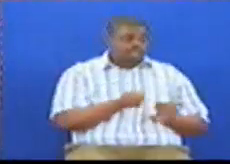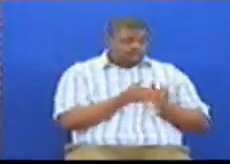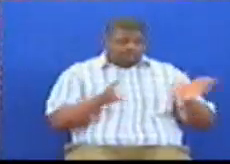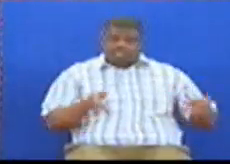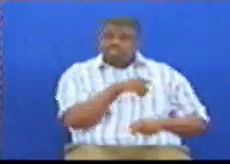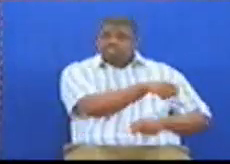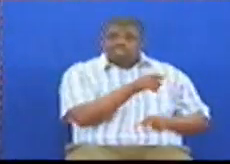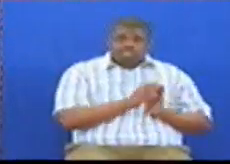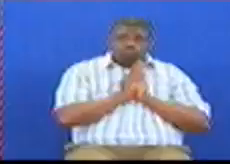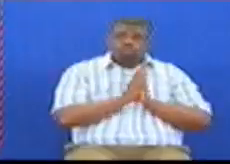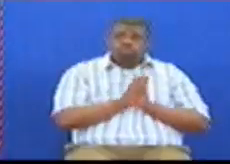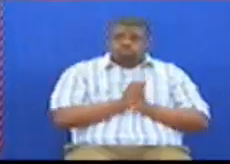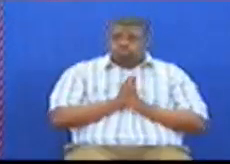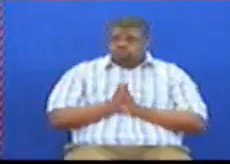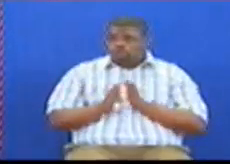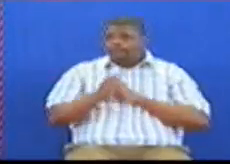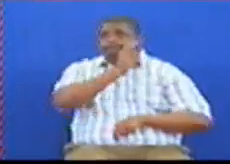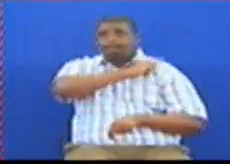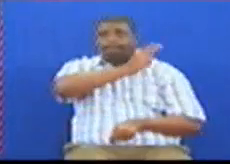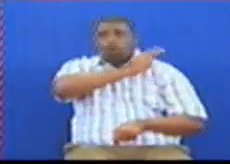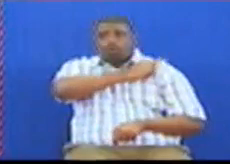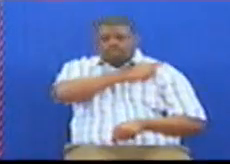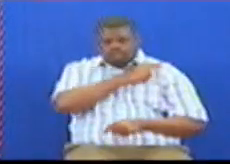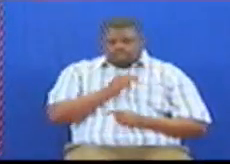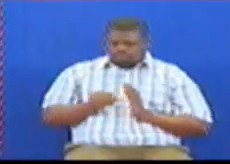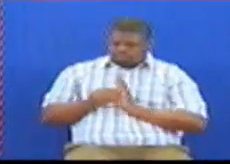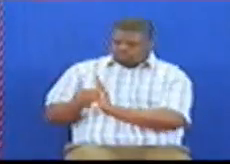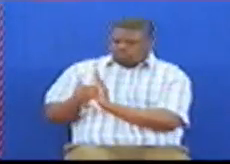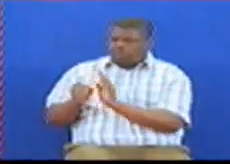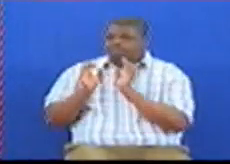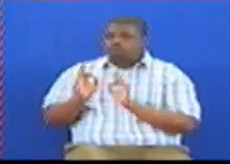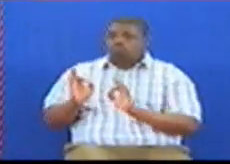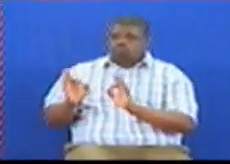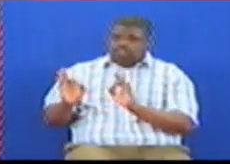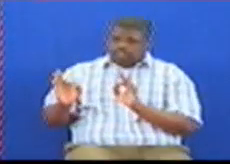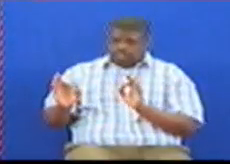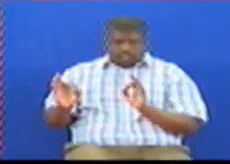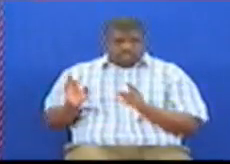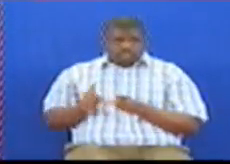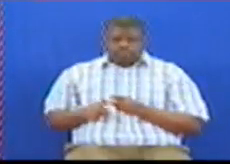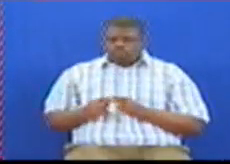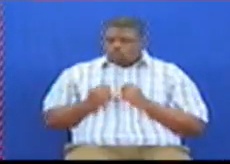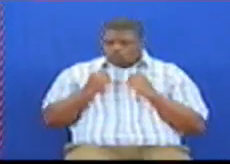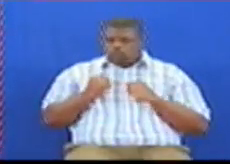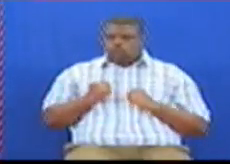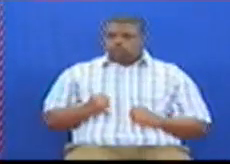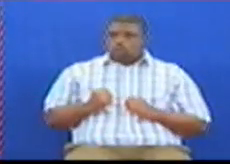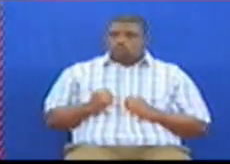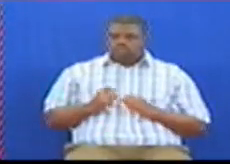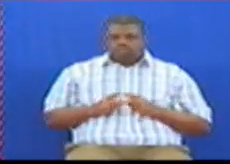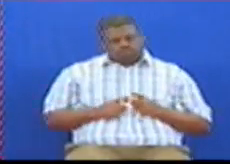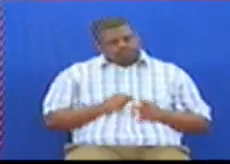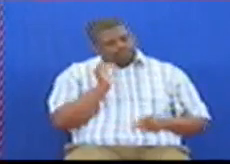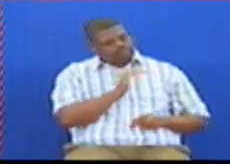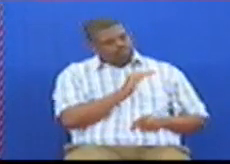kiongozi wa kambi rasmi ya upinzani bungeni kwa kutuongoza vema kwa weledi mkubwa na ukakamavu mkubwa. Namwambia